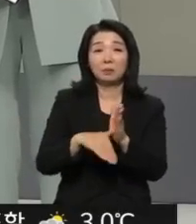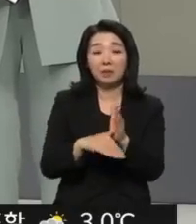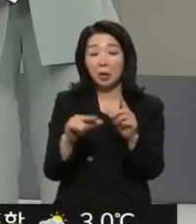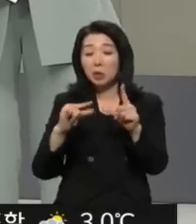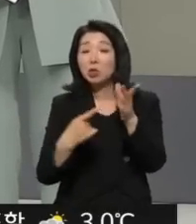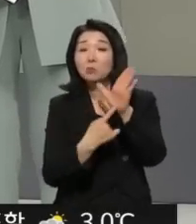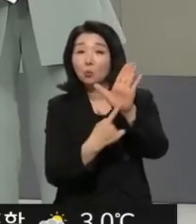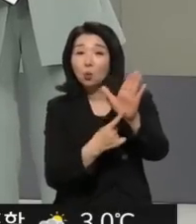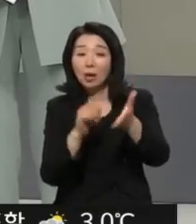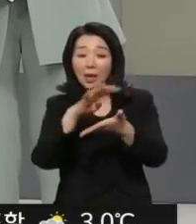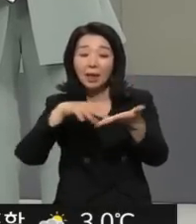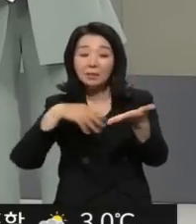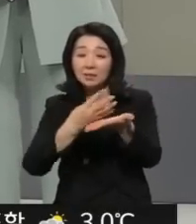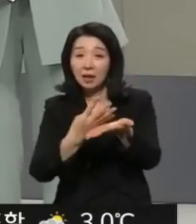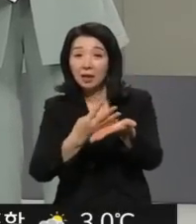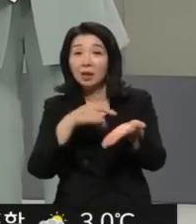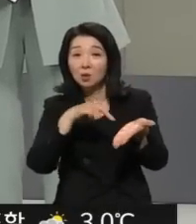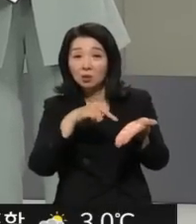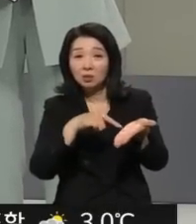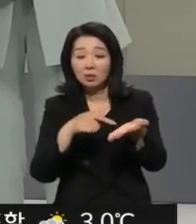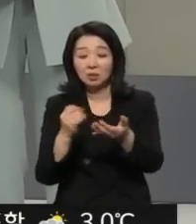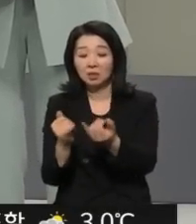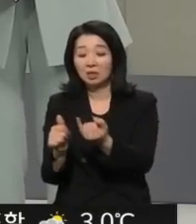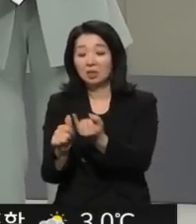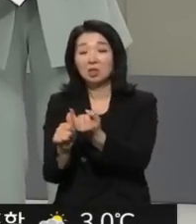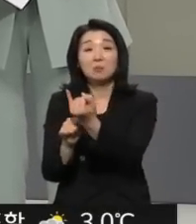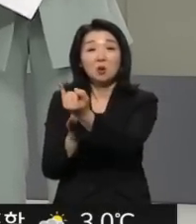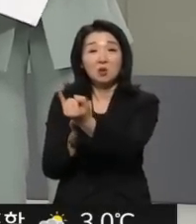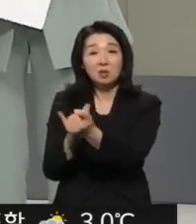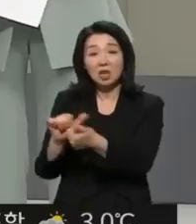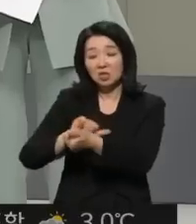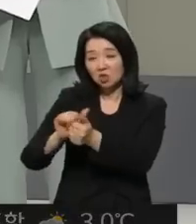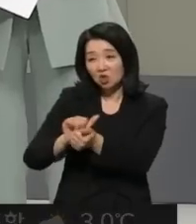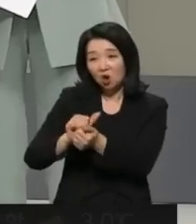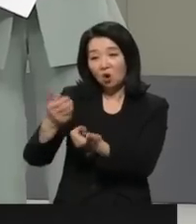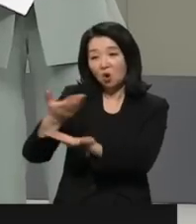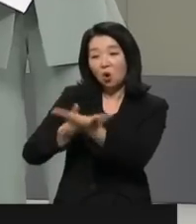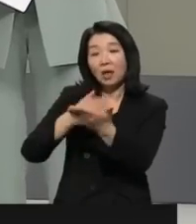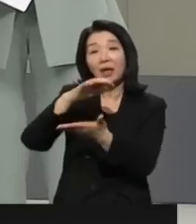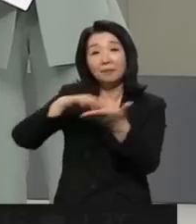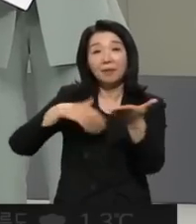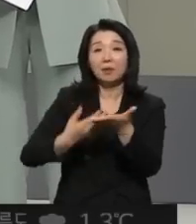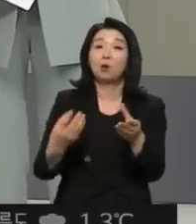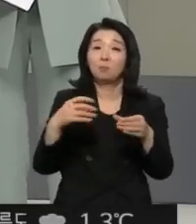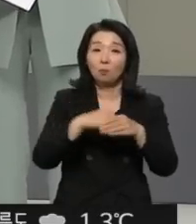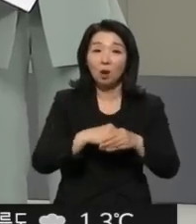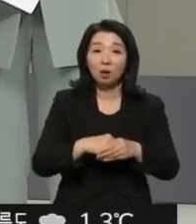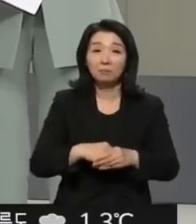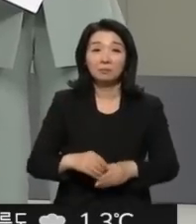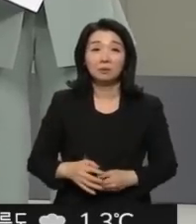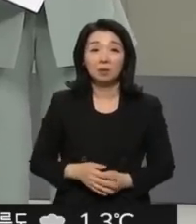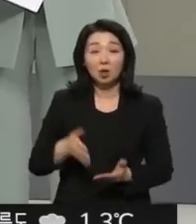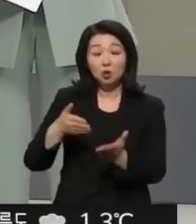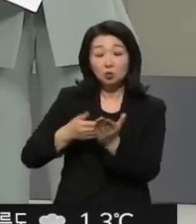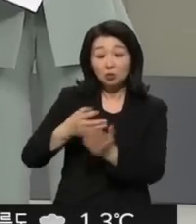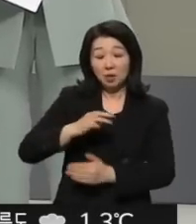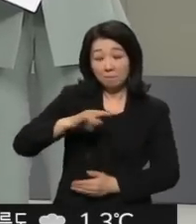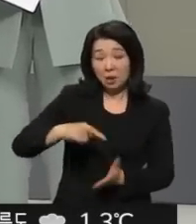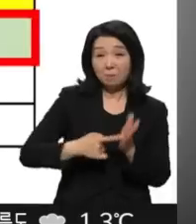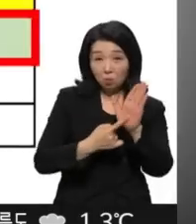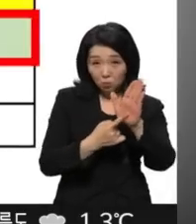공개한 이 엑셀 파일에는 김건희 여사의 증권계좌 거래 내역이 담겼습니다. 뉴스타파의 보도로 알려졌죠.